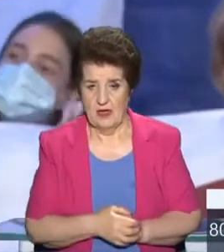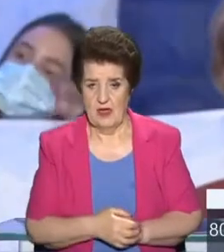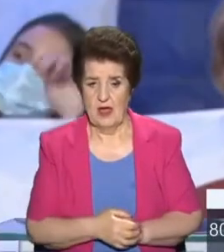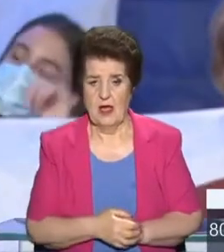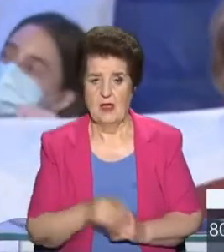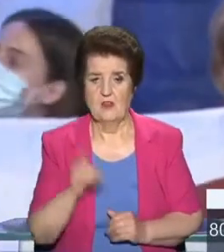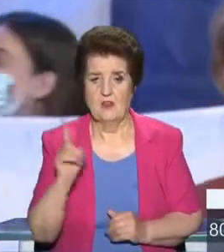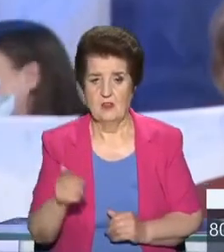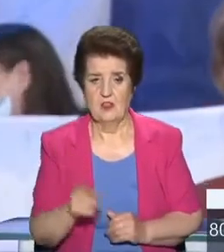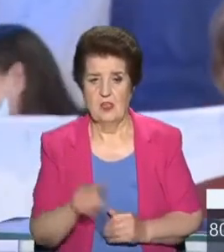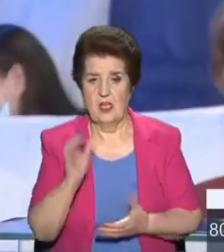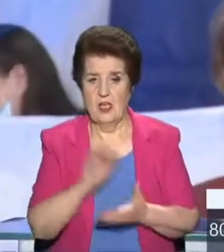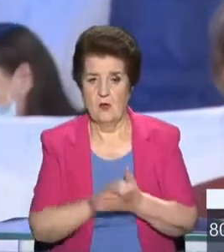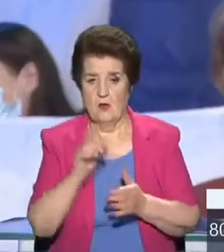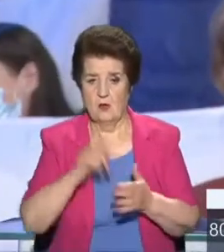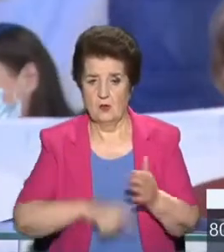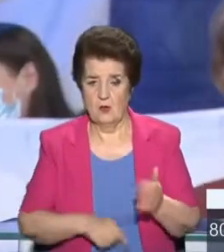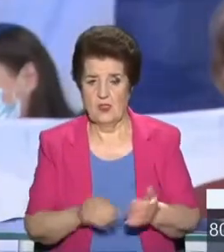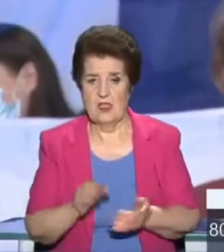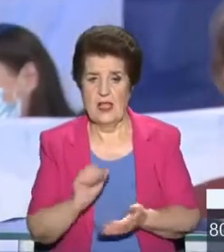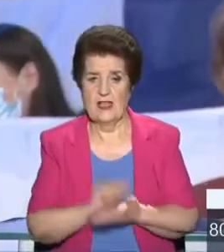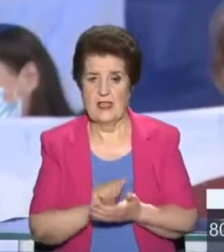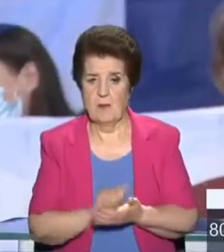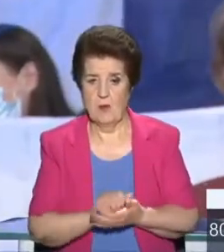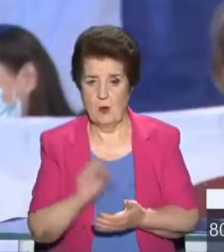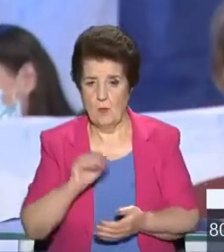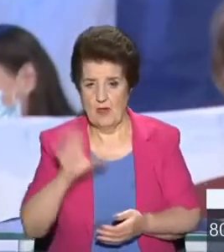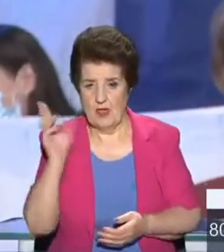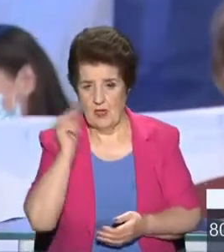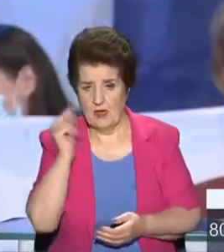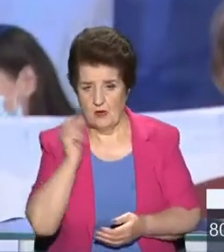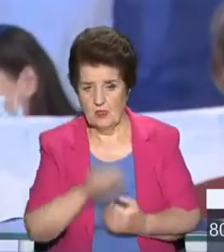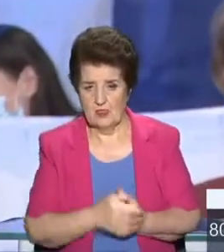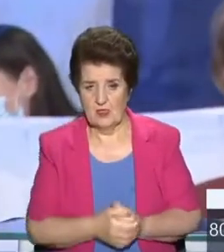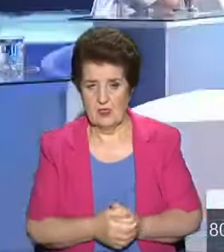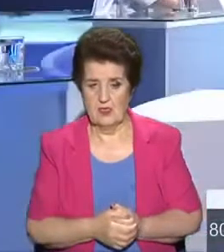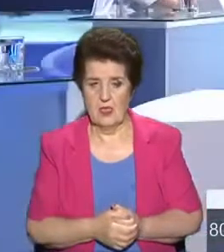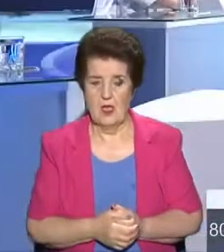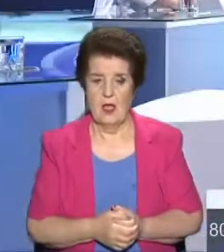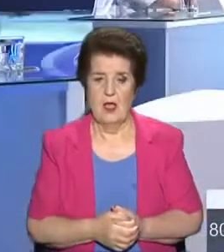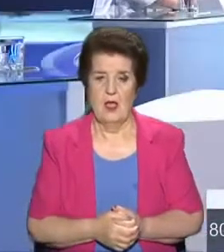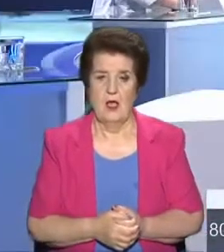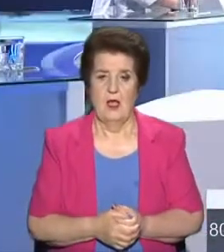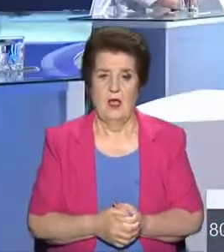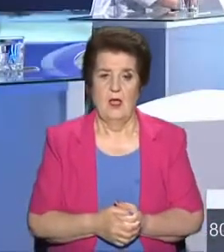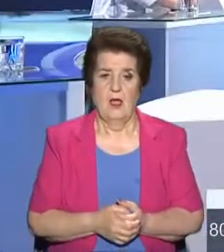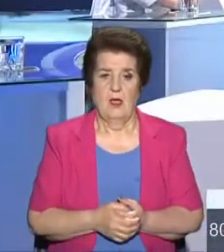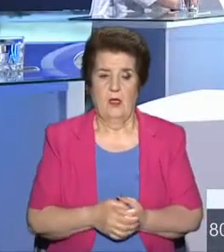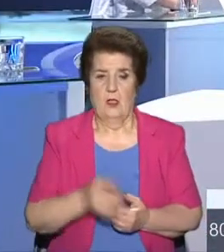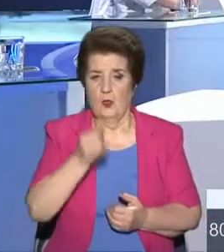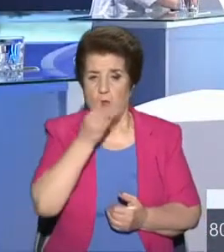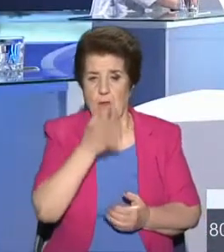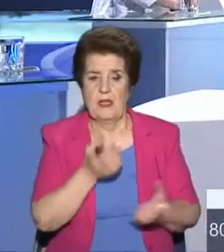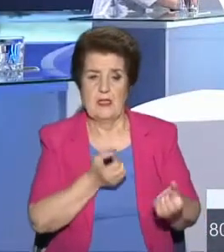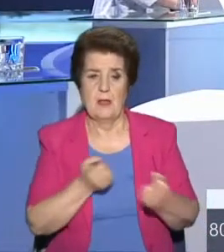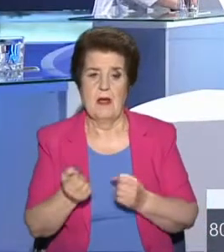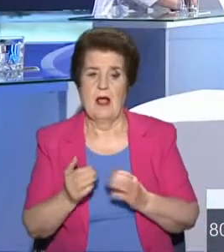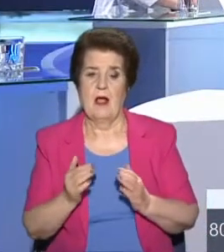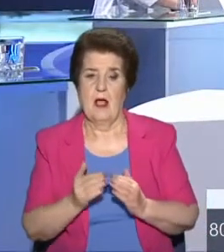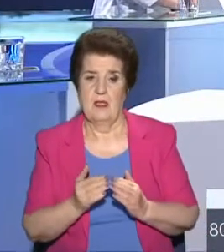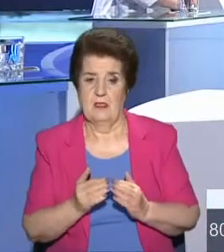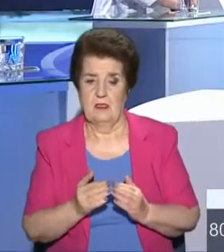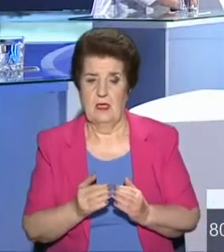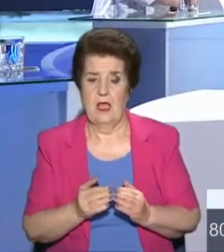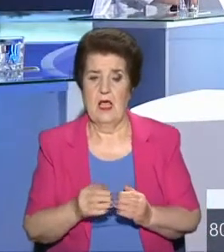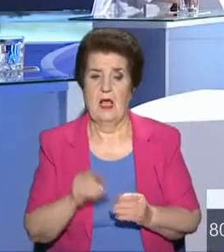mult să le fie recunoscute diplomele noi pleacă nu doar oamenii la voi în clasă Care descria ca să îi nu îi putem menține atâta timp cât